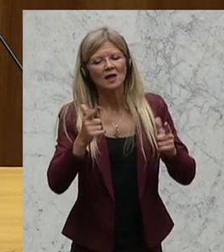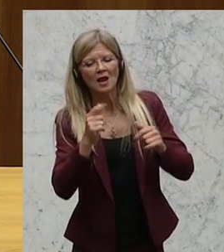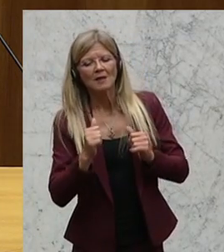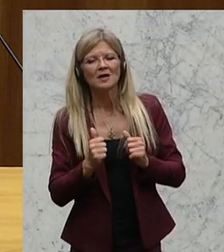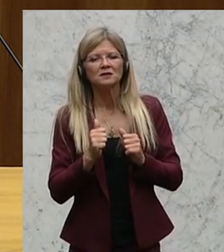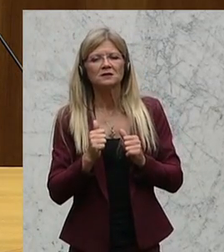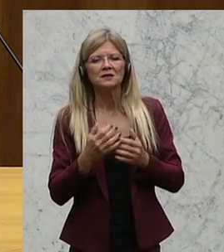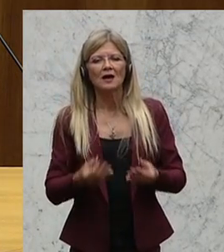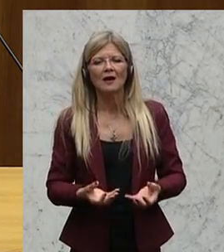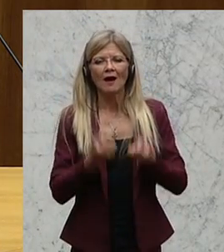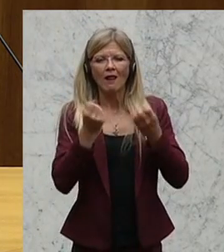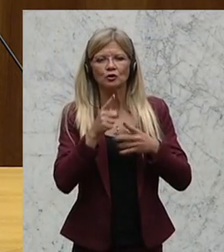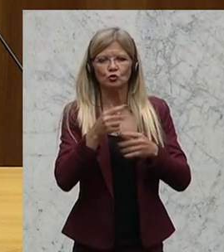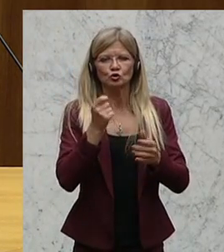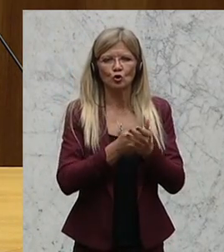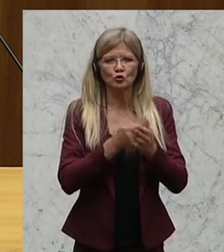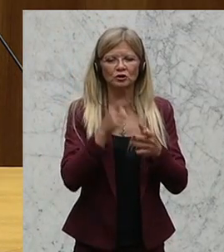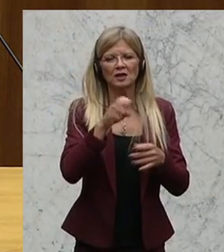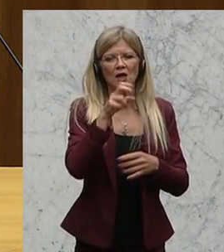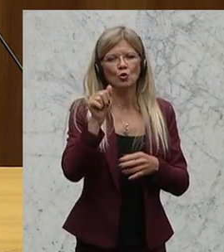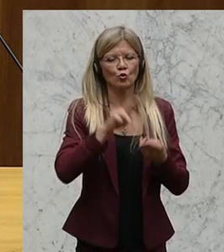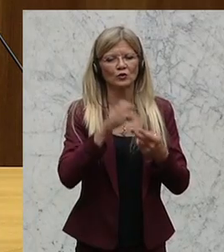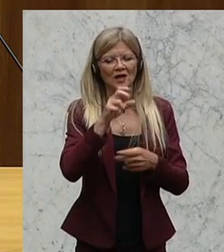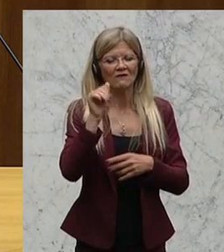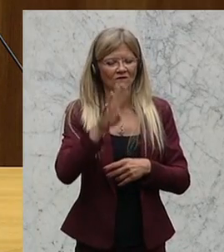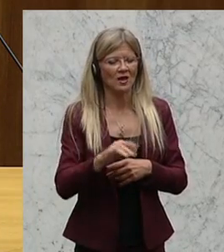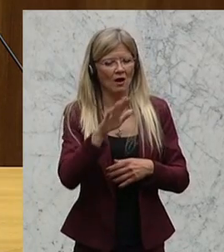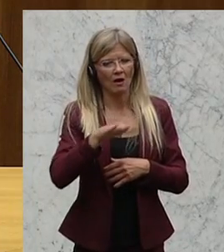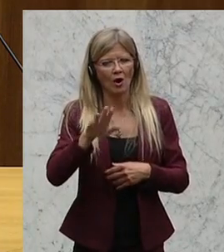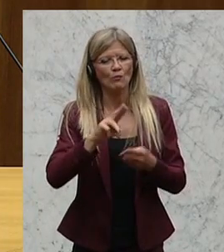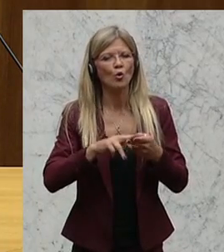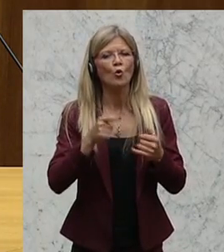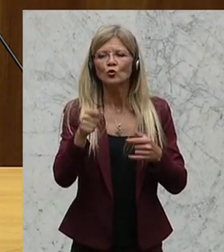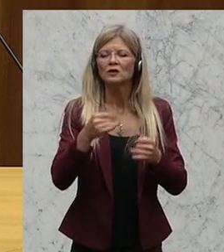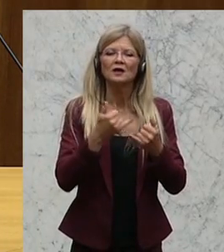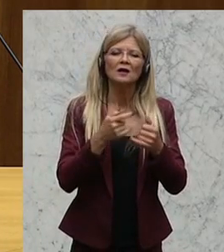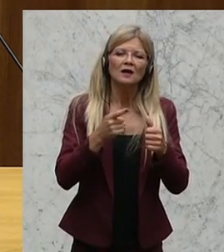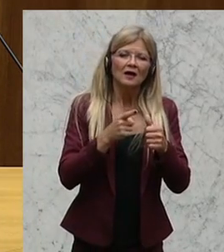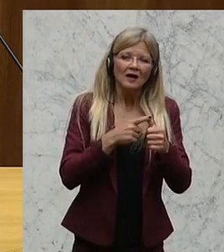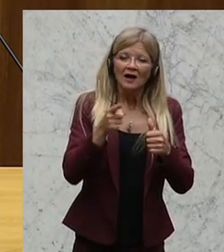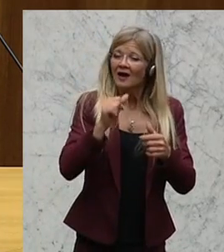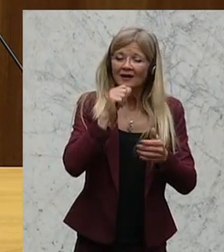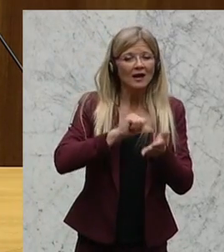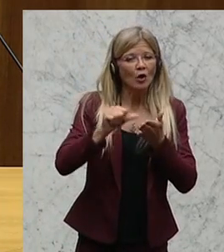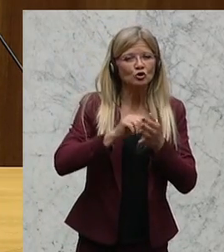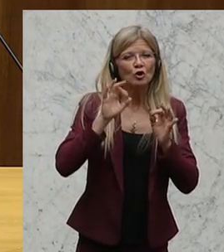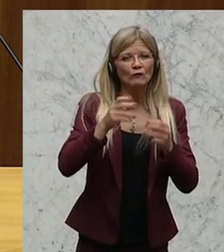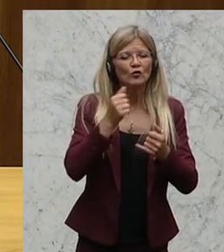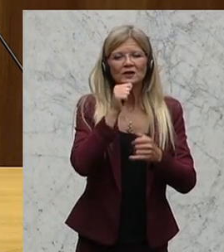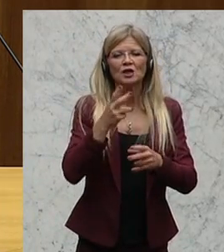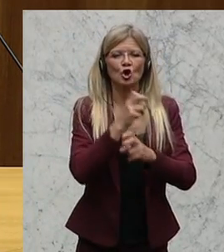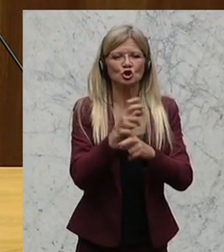Lebenshaltungskosten, drittens Auszahlung von Sozialhilfeleistungen an nicht österreichische Staatsbürger erst nach fünfjähriger Einzahlung ins System, viertens Deutschklassen für